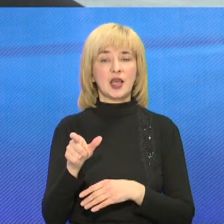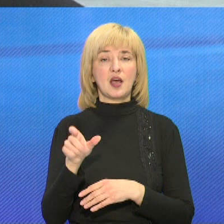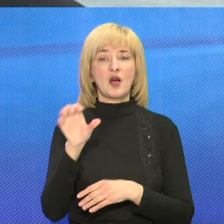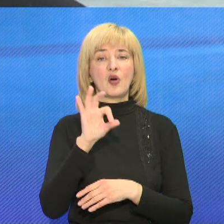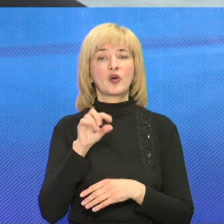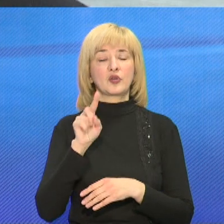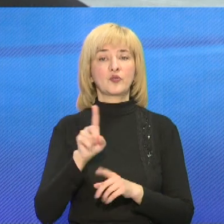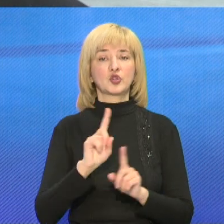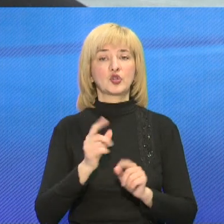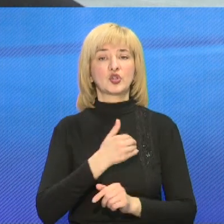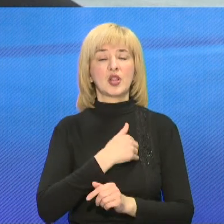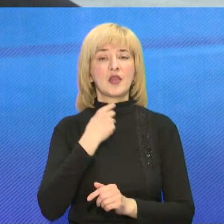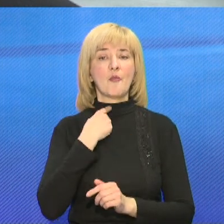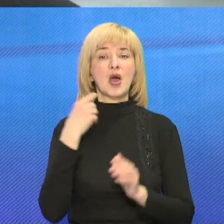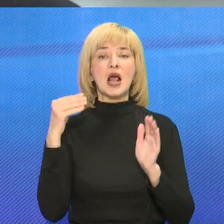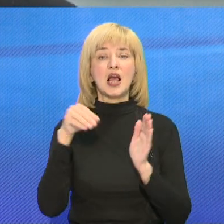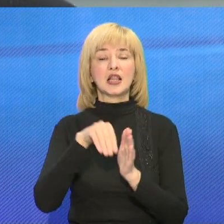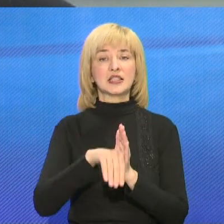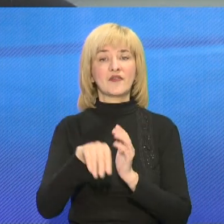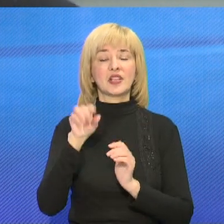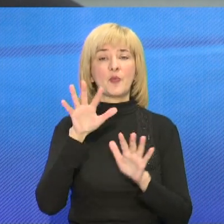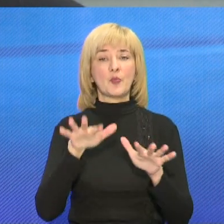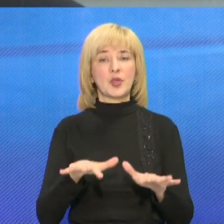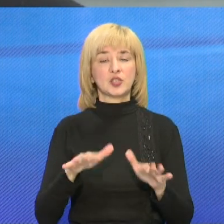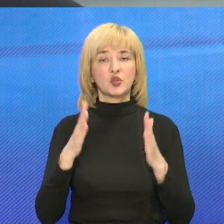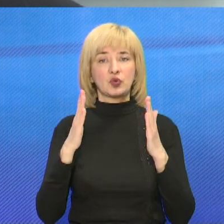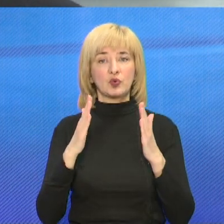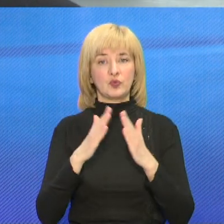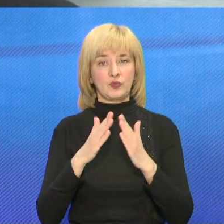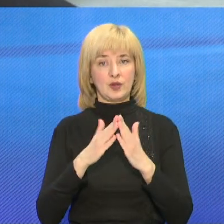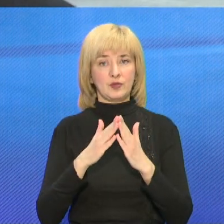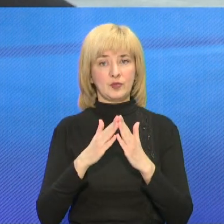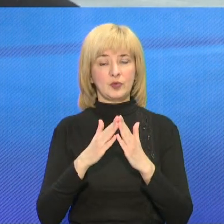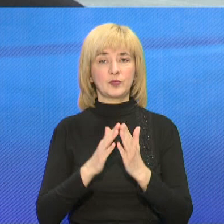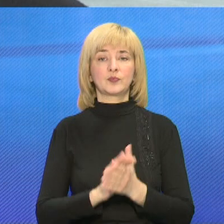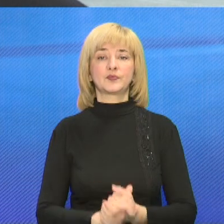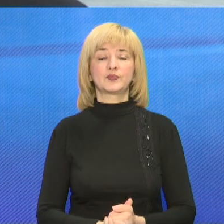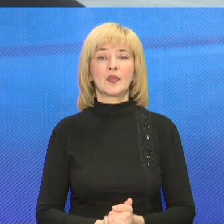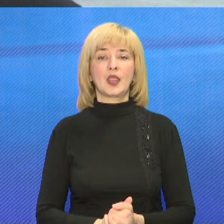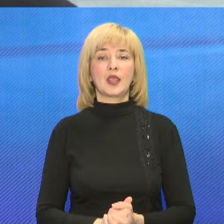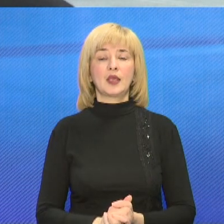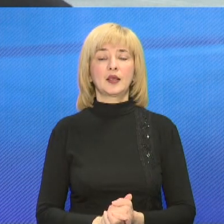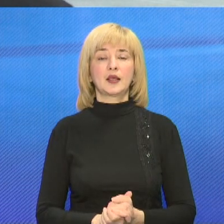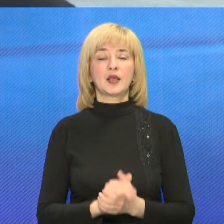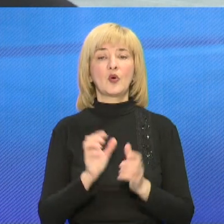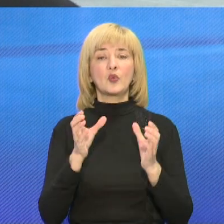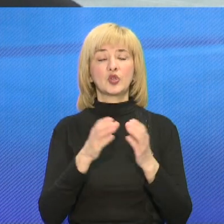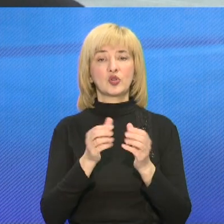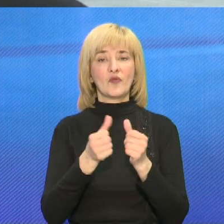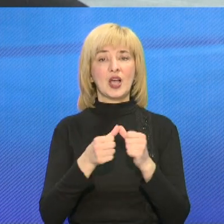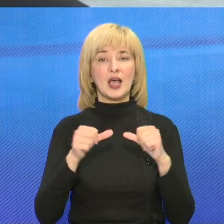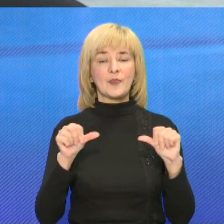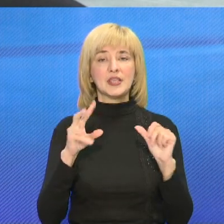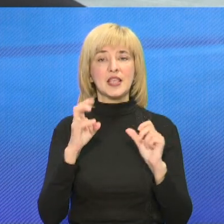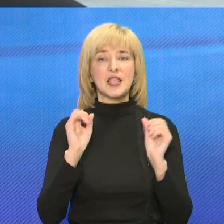том, что он желает проголосовать по месту своего нахождения, как мы говорим, на дому. И участковая комиссия, не менее